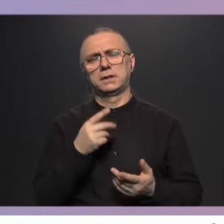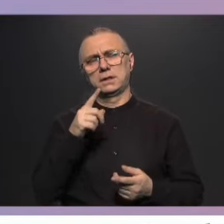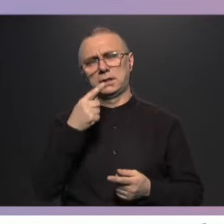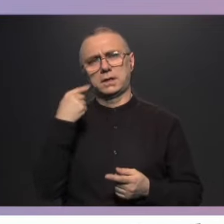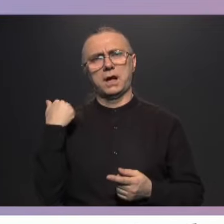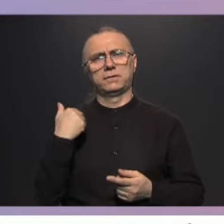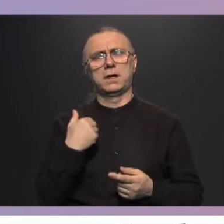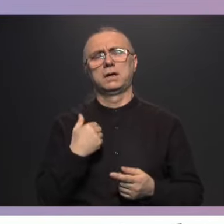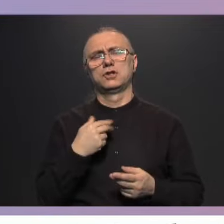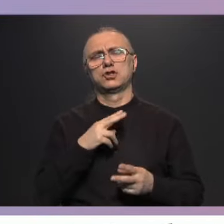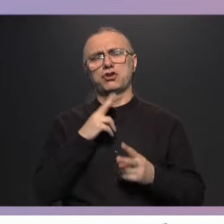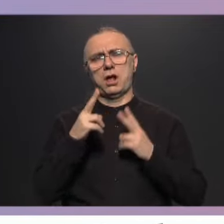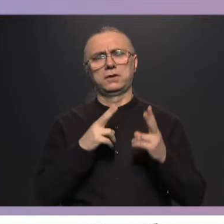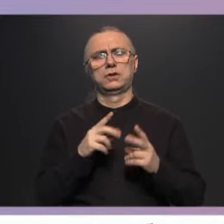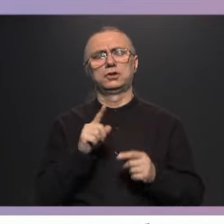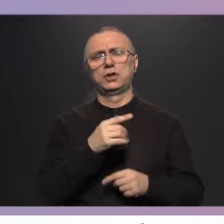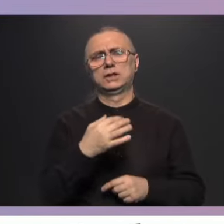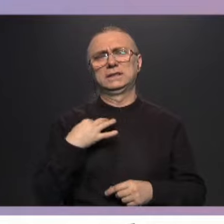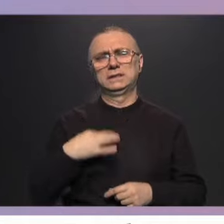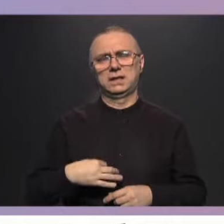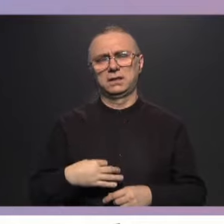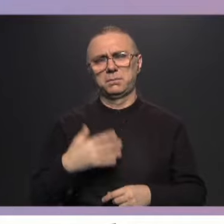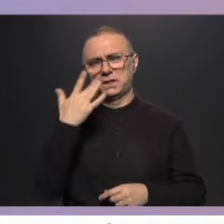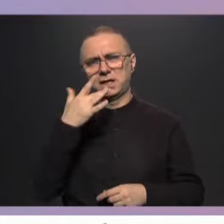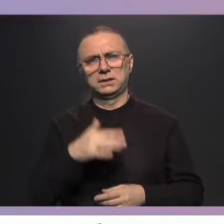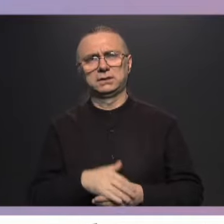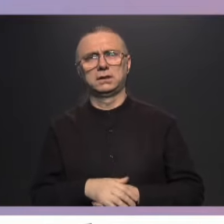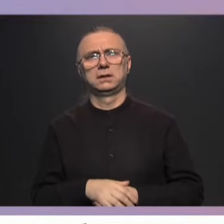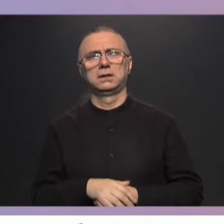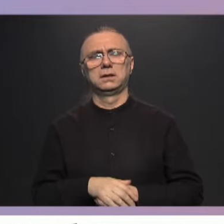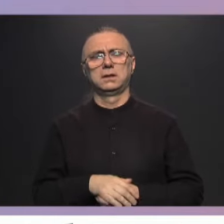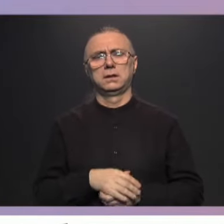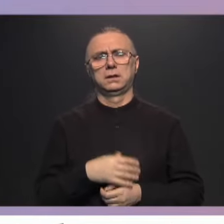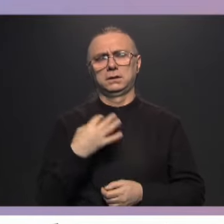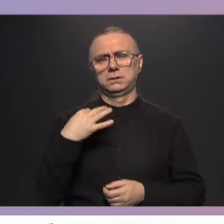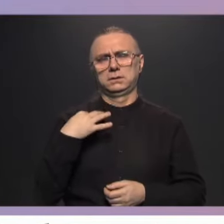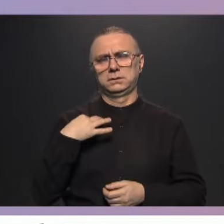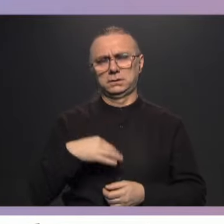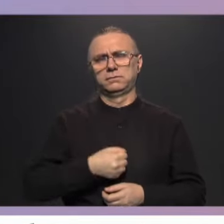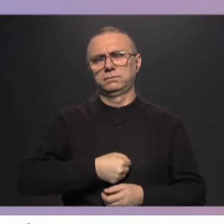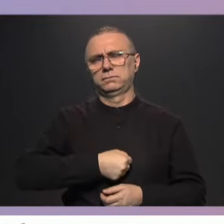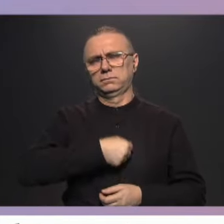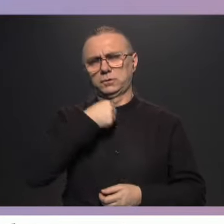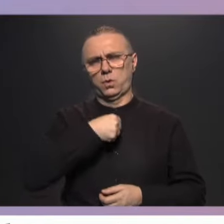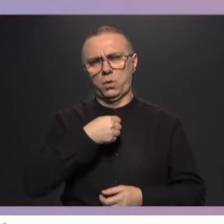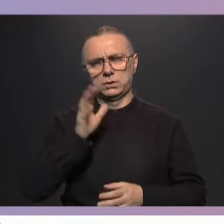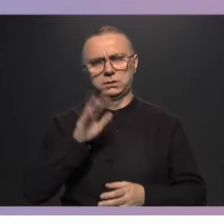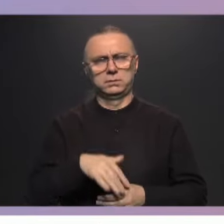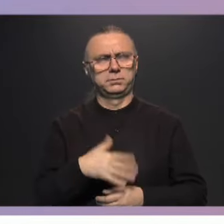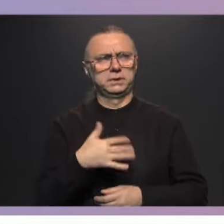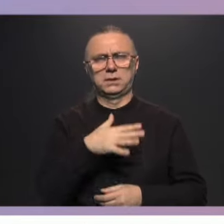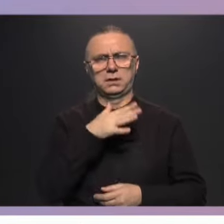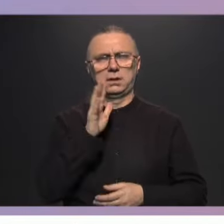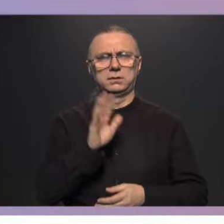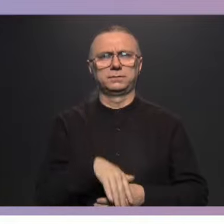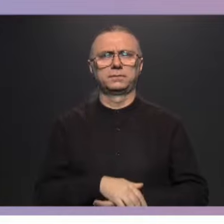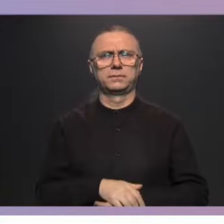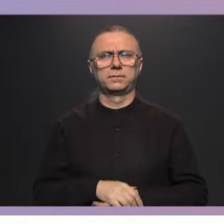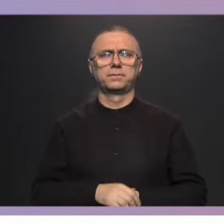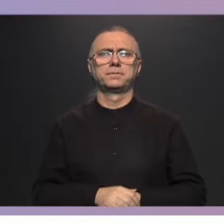что матерится ее сын. Но сын достаточно уже не маленький, не 30-40 лет, он, может, глубоко за 50. Угу. Вот, и он при ней